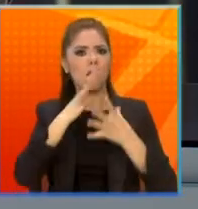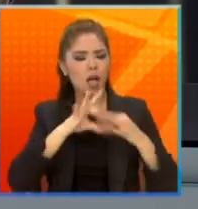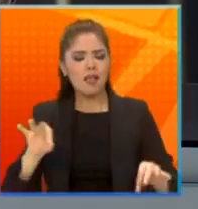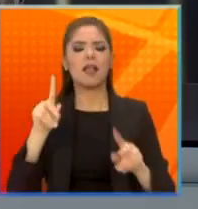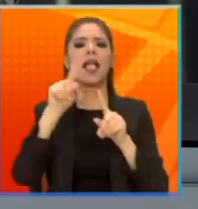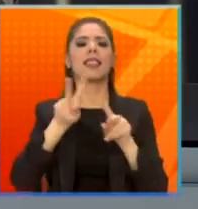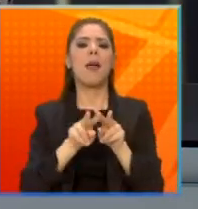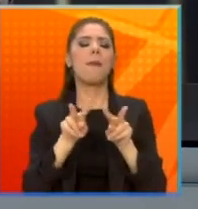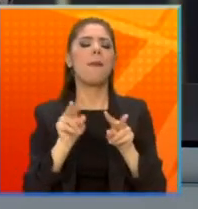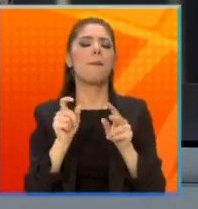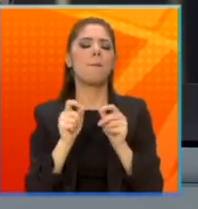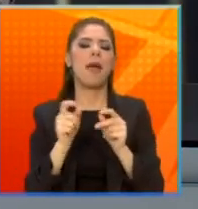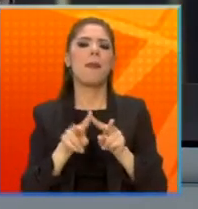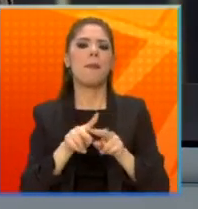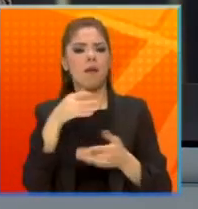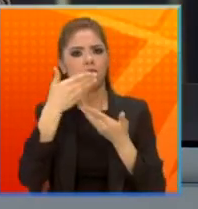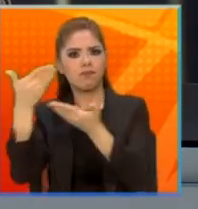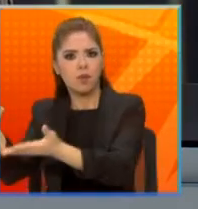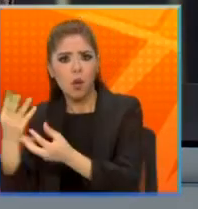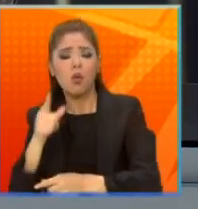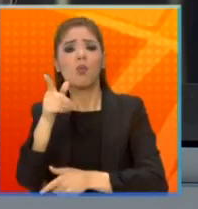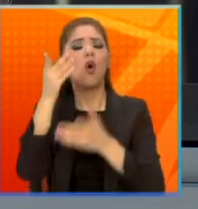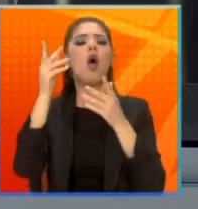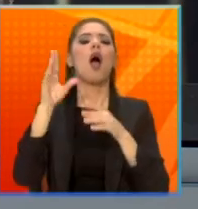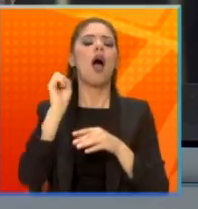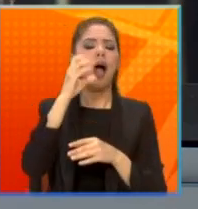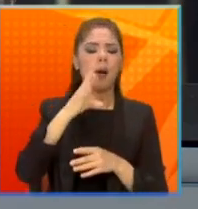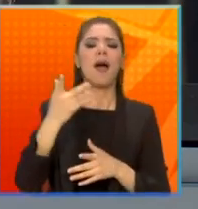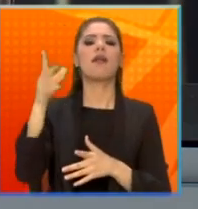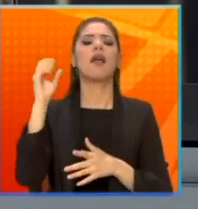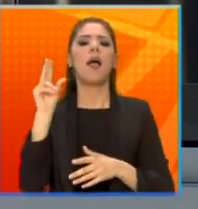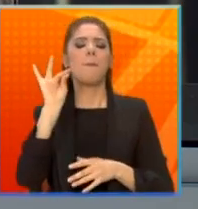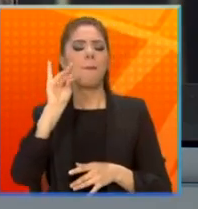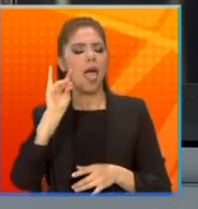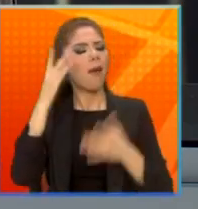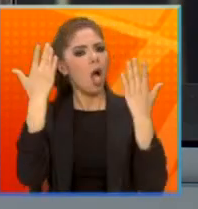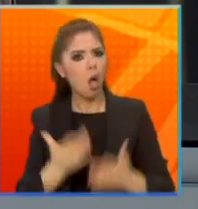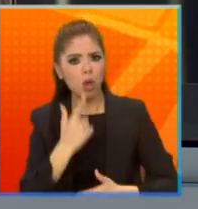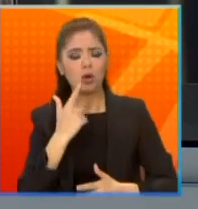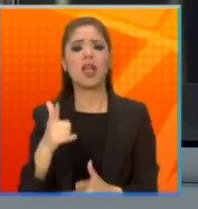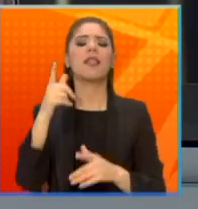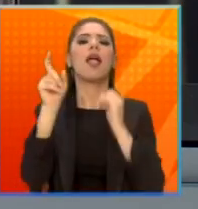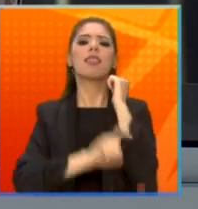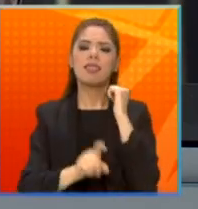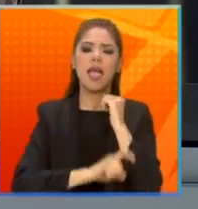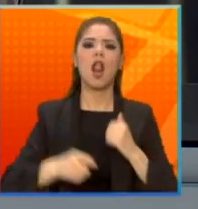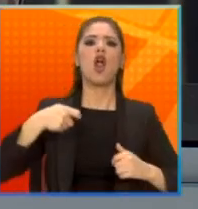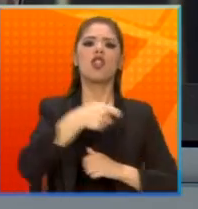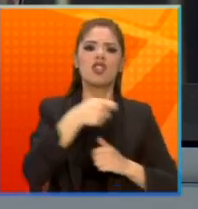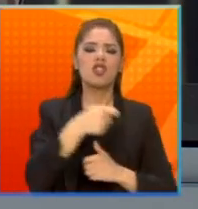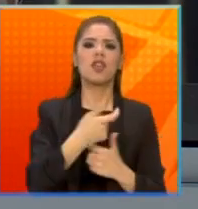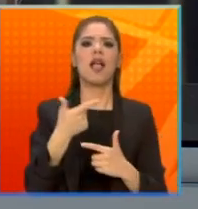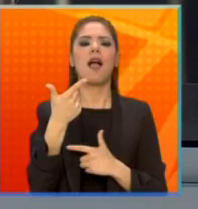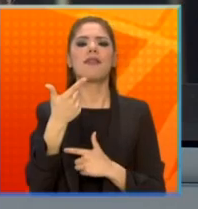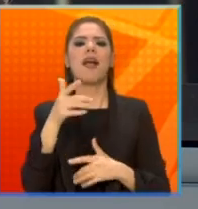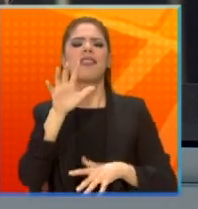Büyük Millet Meclisi'ne sunuldu AK Parti ve MHP'nin olur verdiği tasarıya göre infaz indiriminden terör kasten cinayet toplum